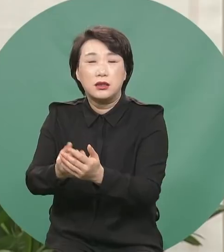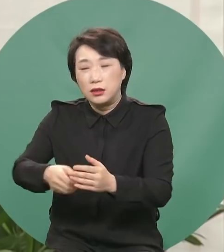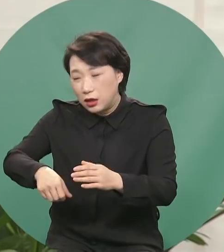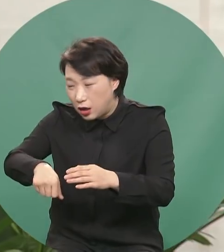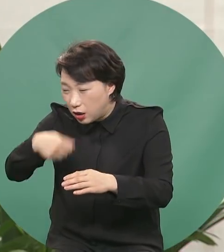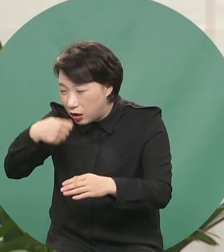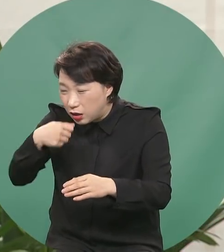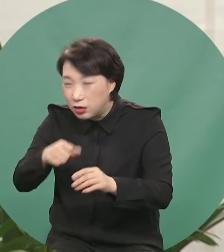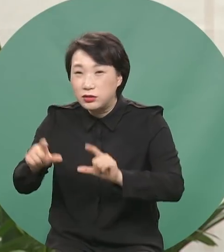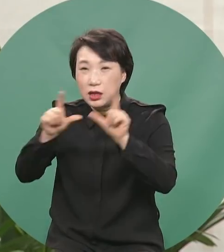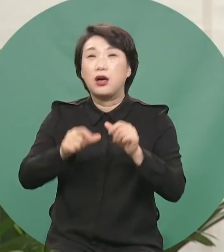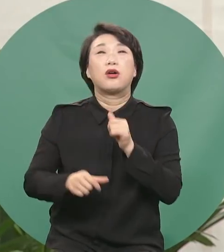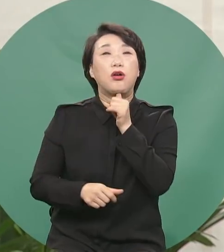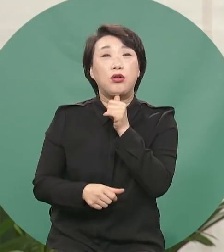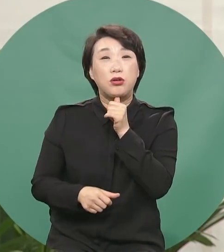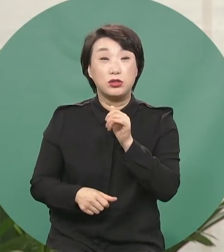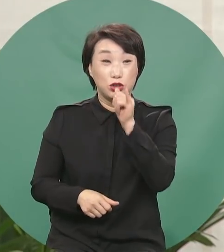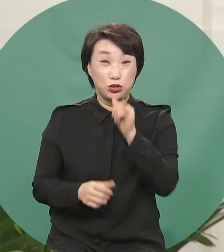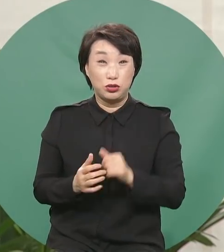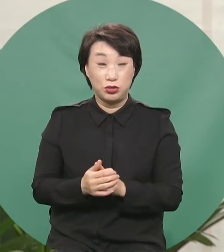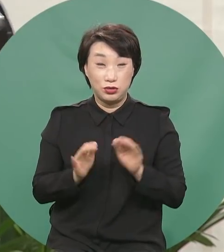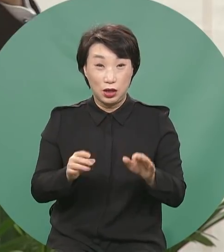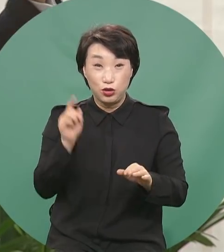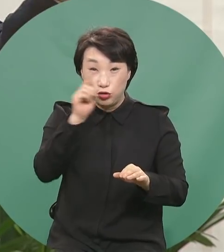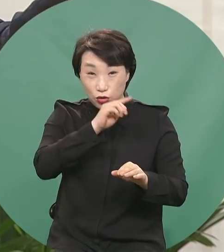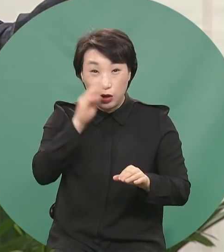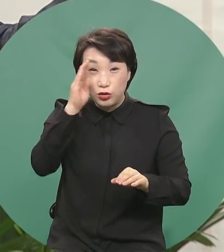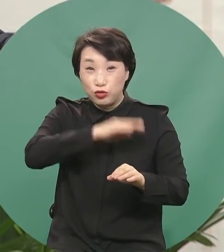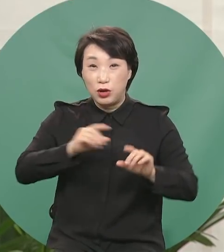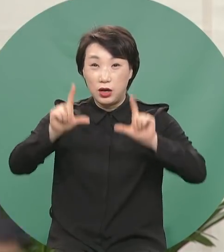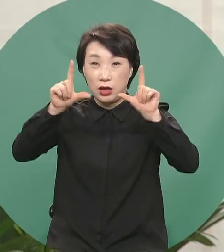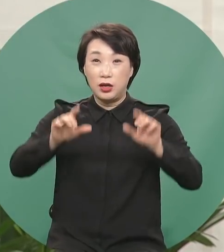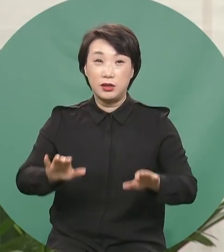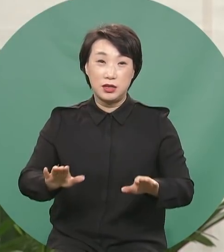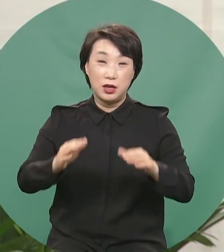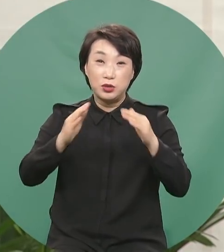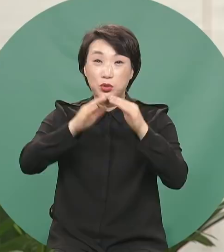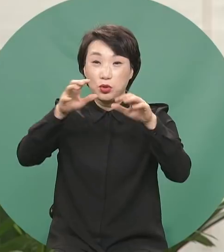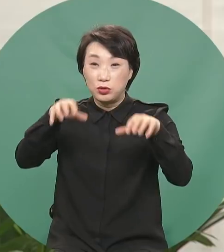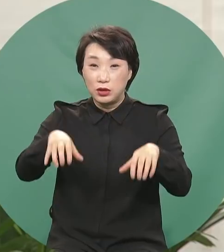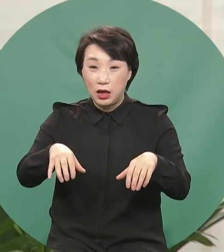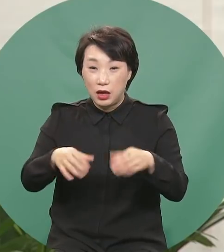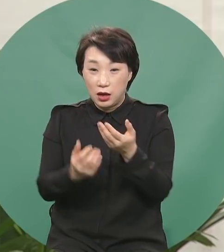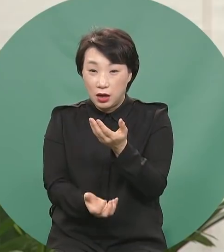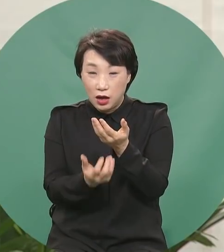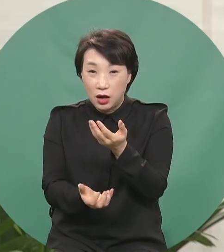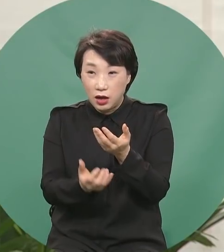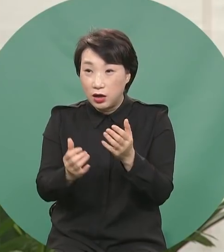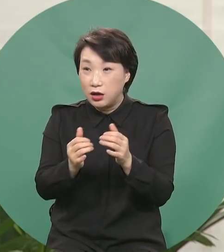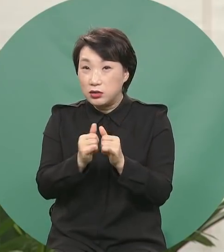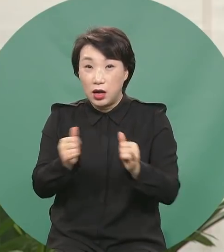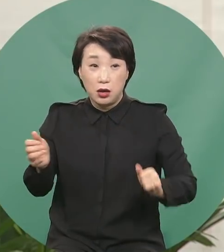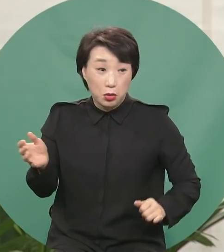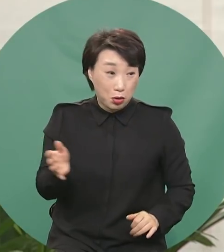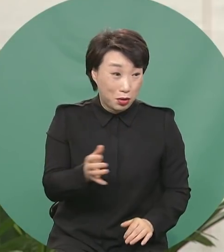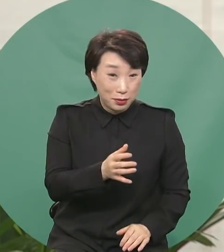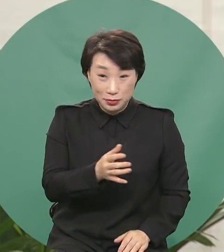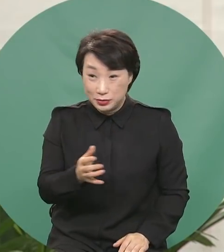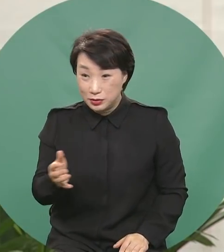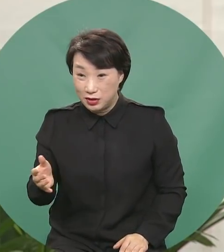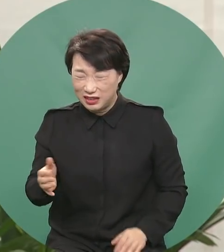거지들. 흉년이 돼서 동네가 밥 오는 사람이 없을 정도로